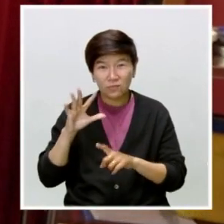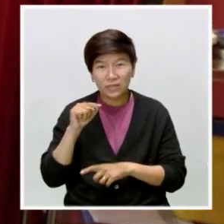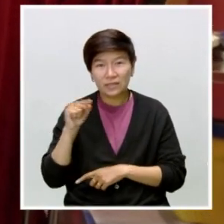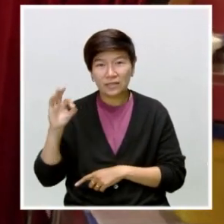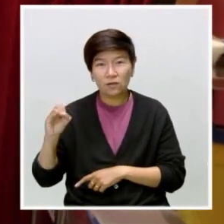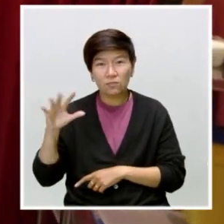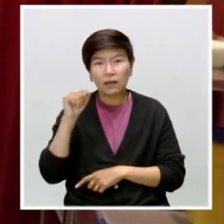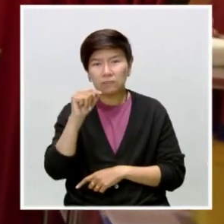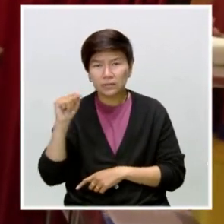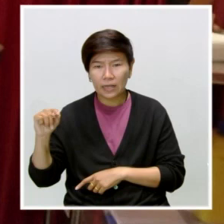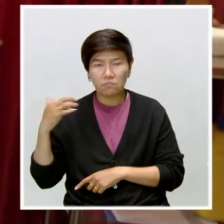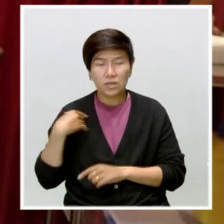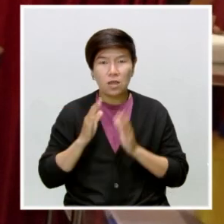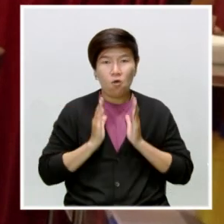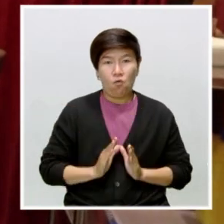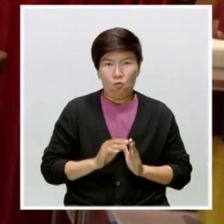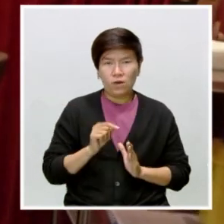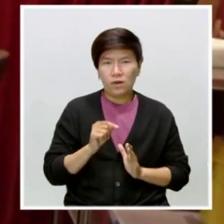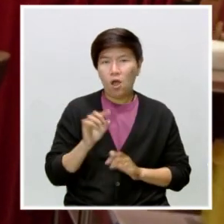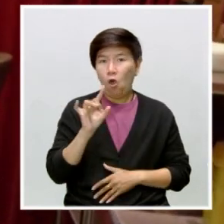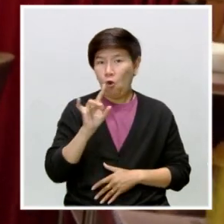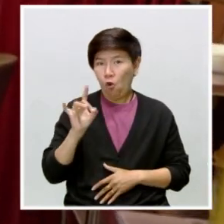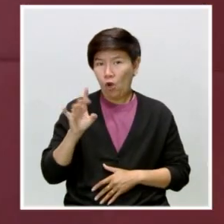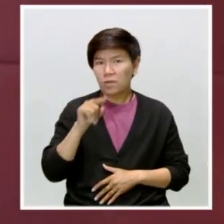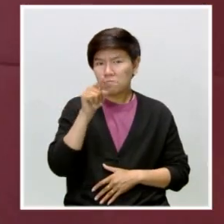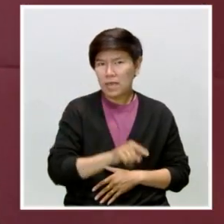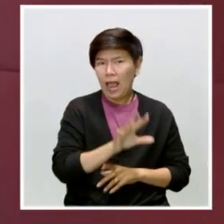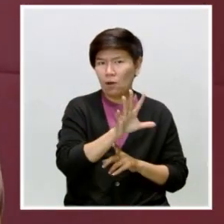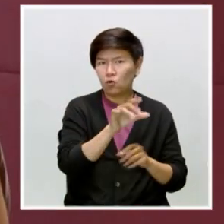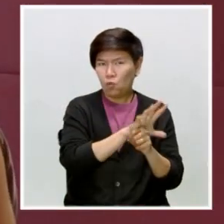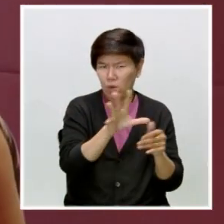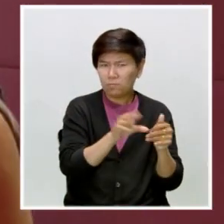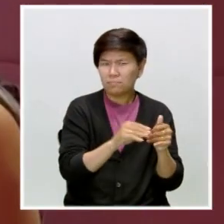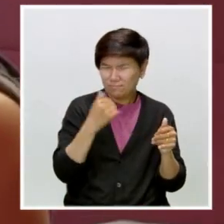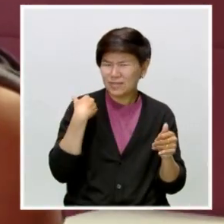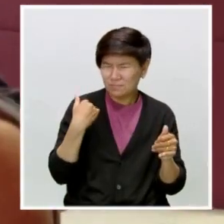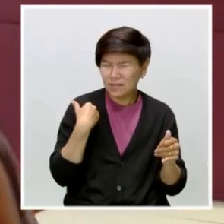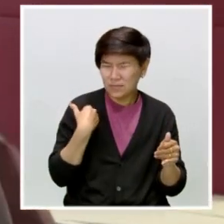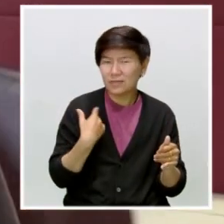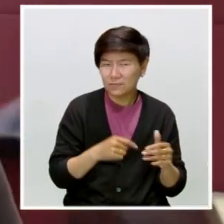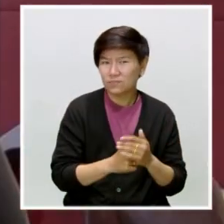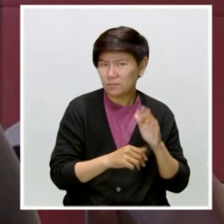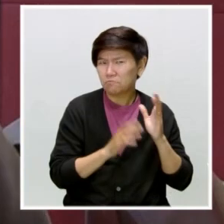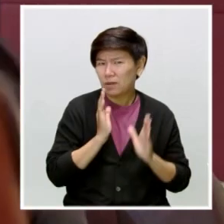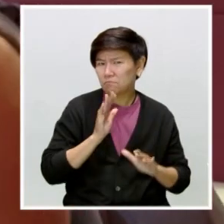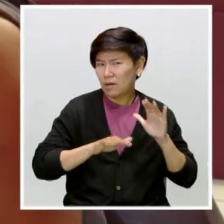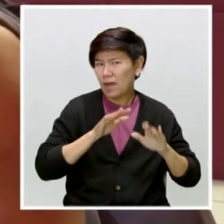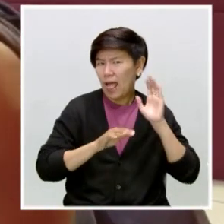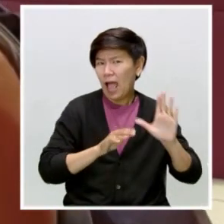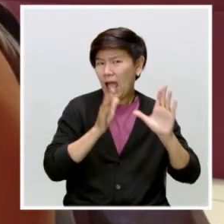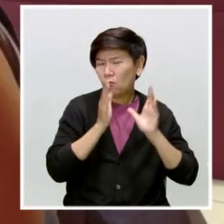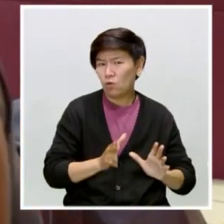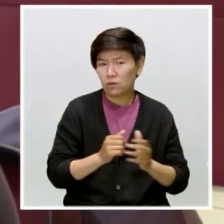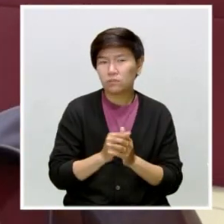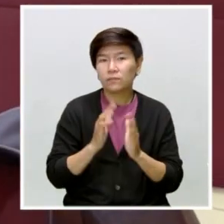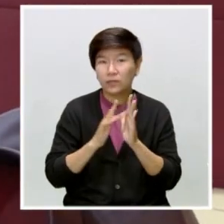าใน100คนจะมีประมาณ5คนละค่ะที่ยังสามารถที่จะติดเชื้อโควิดได้อยู่หรือว่ายังมีอาการเจ็บป่วยได้อยู่ถึงแม้ว่าจะได้